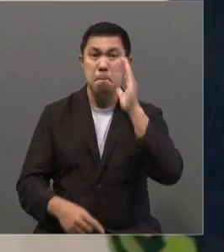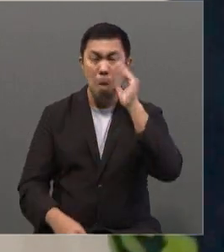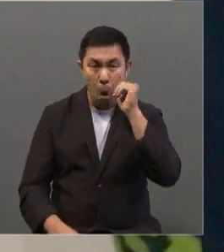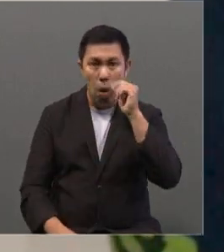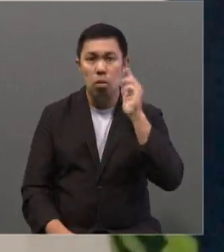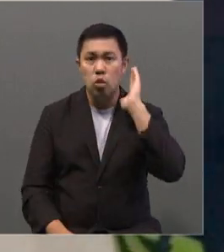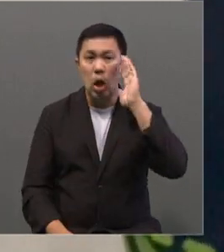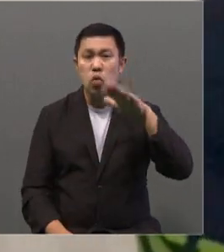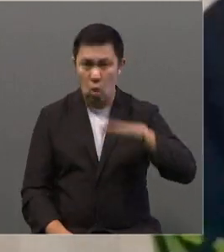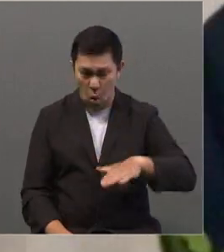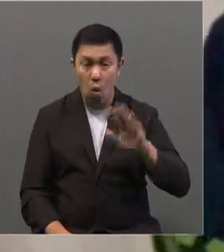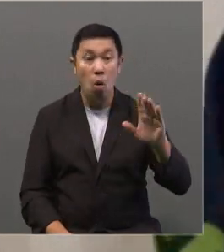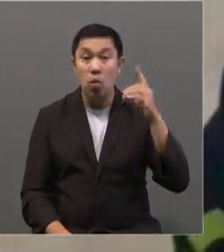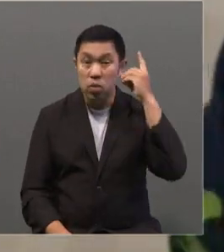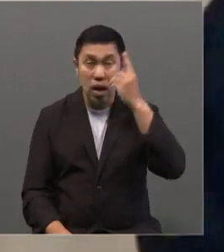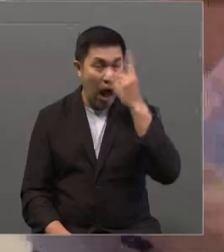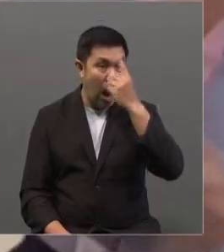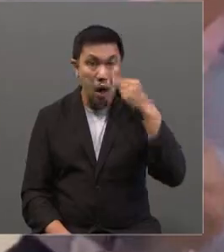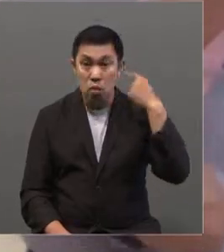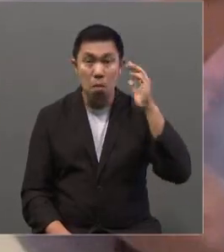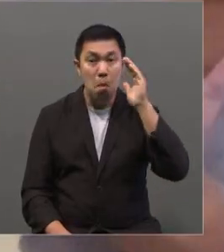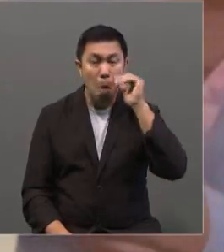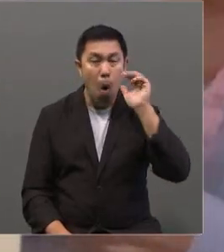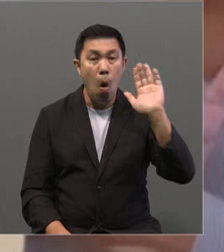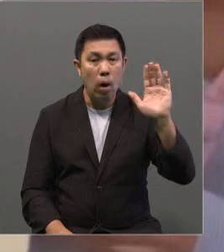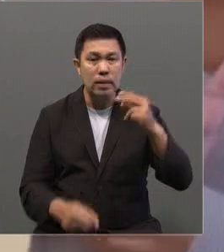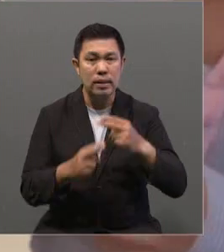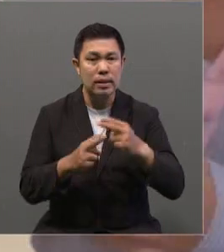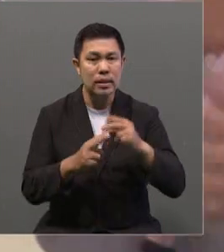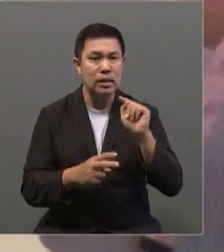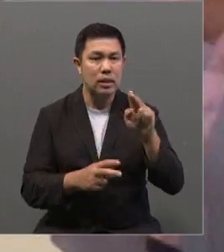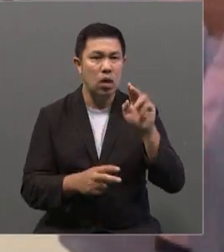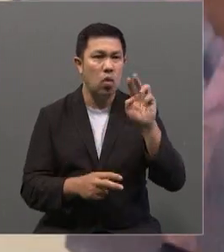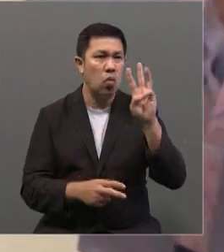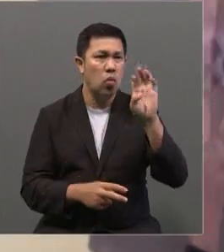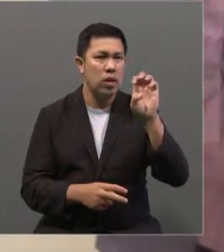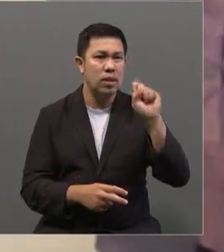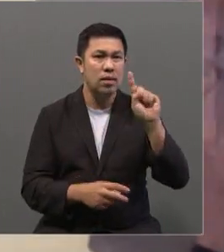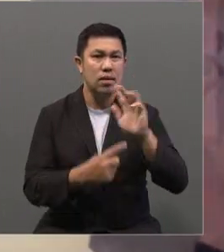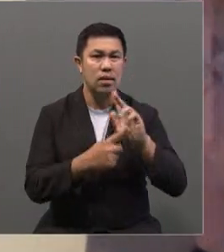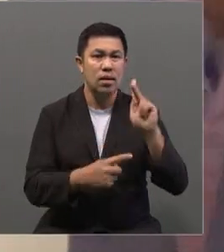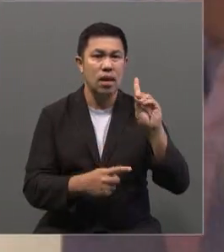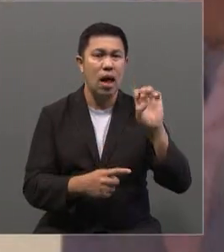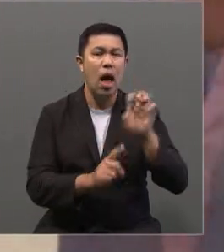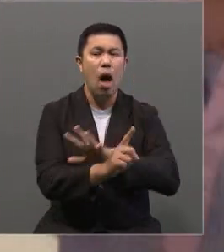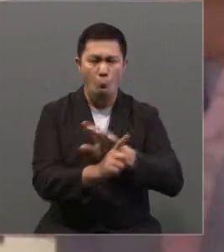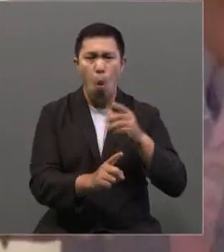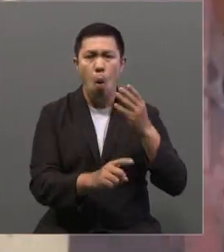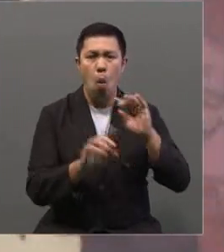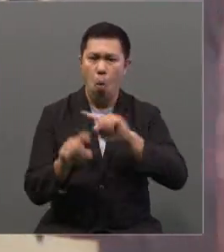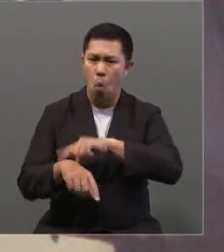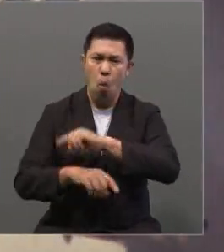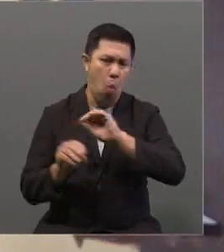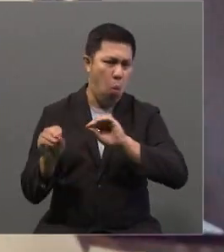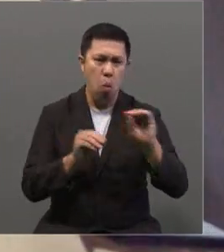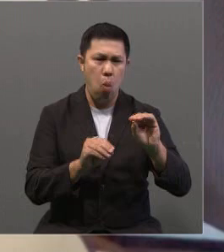พ่อแล้วก็มีน้องชายของคุณกระปุกด้วยนะครับแต่ว่าคุณพ่อคือนายทวีศักดิ์ทับทองเนี่ยขอเลื่อนพบพนักงานสอบสวนดีเอสไอออกไปก่อนเพราะมี